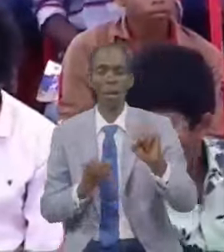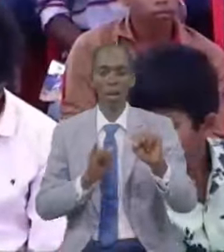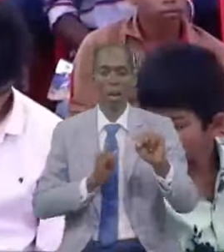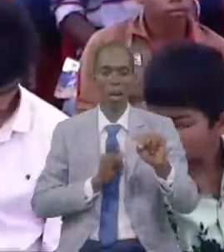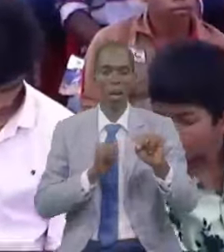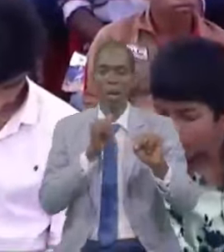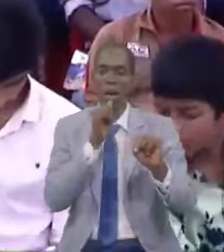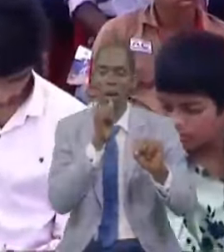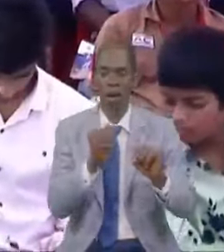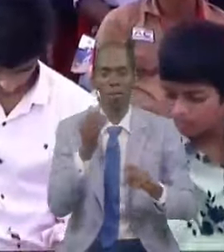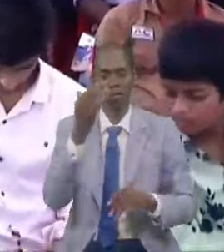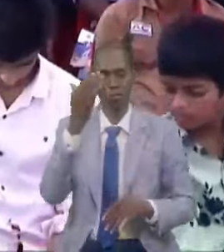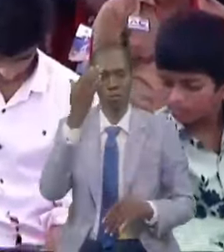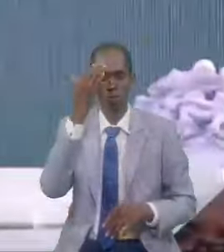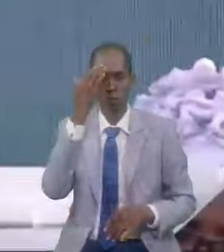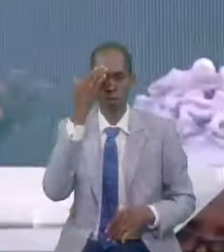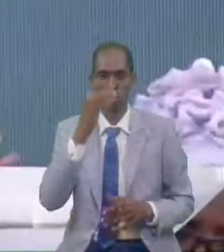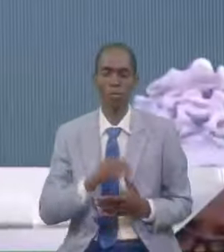నేను సువర్ణమయమైన వాడు.